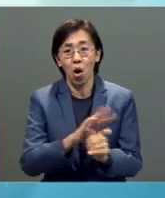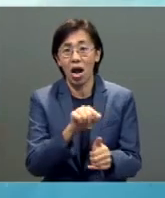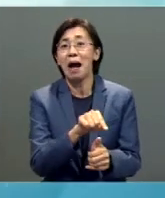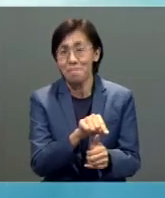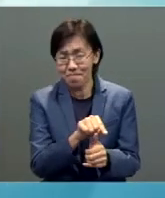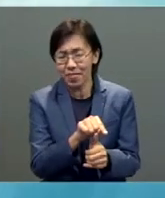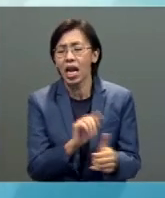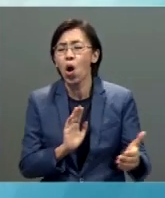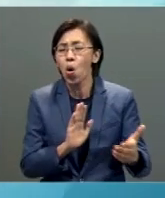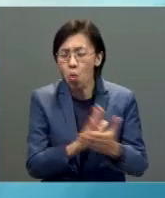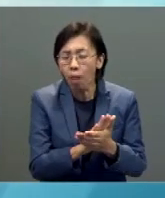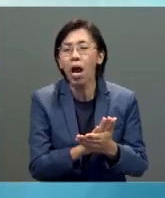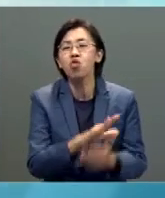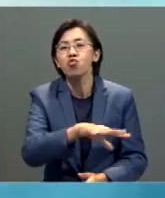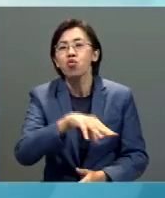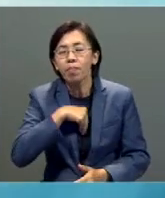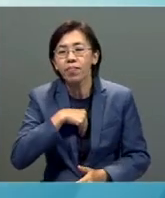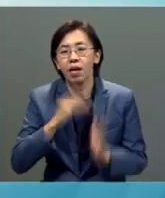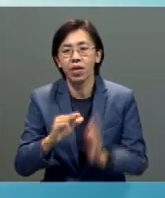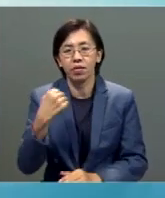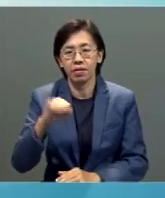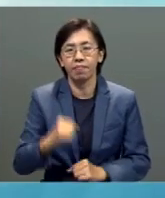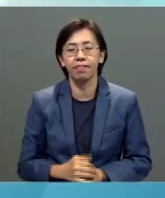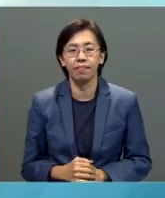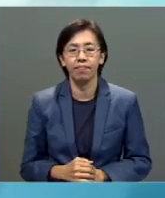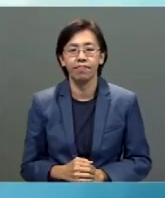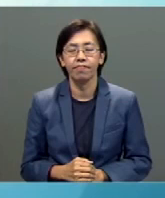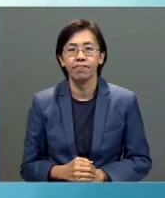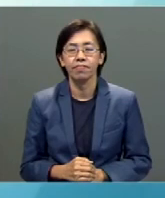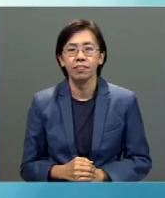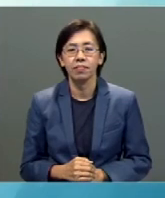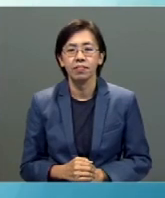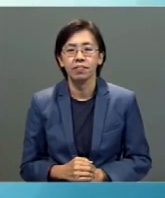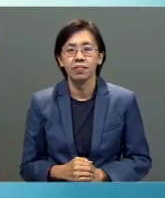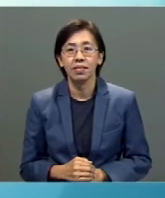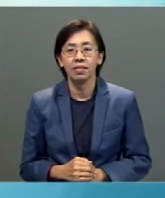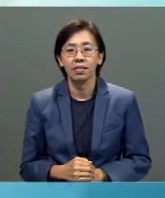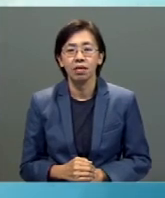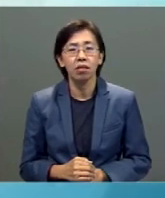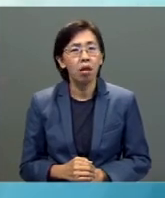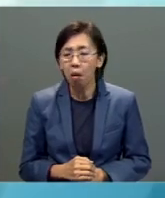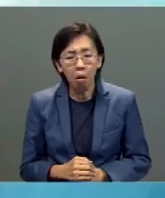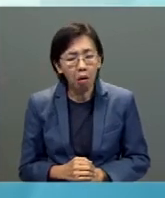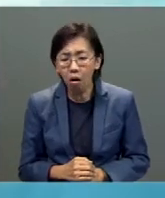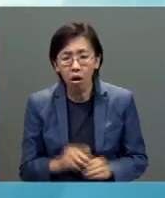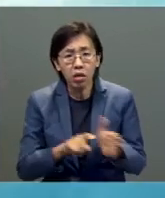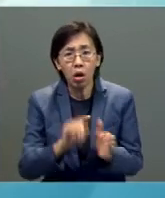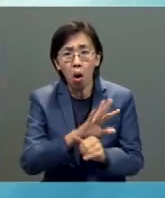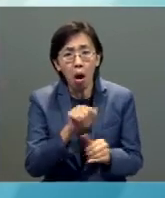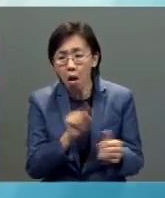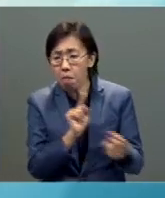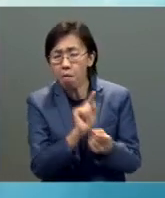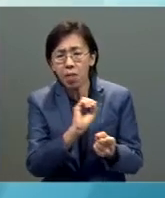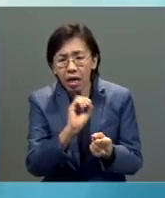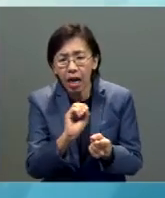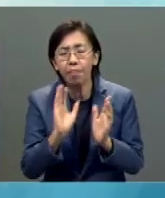รายก่อนหน้านี้นะครับก็คือ10รายแต่มีกลุ่มอีกกลุ่มหนึ่งนะครับก็คือไม่เกี่ยวข้องกับผู้ป่วยรายก่อนหน้านี้เลยอีก